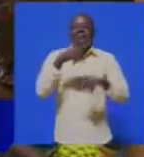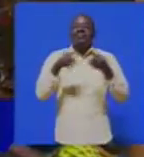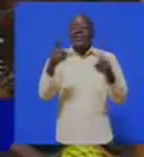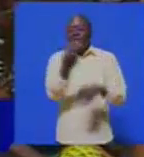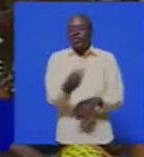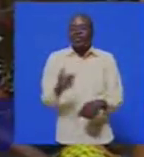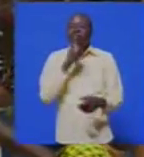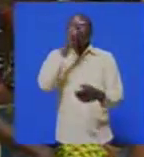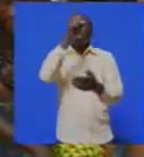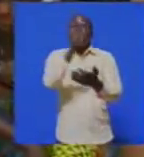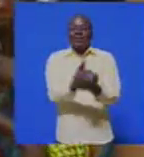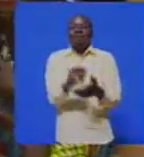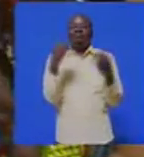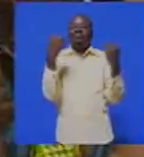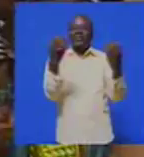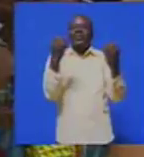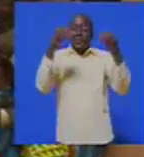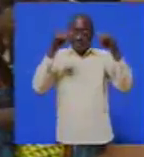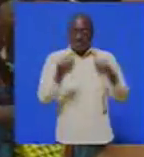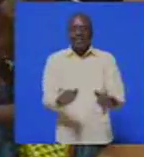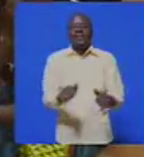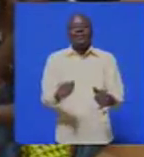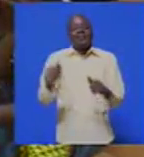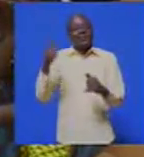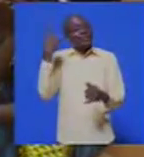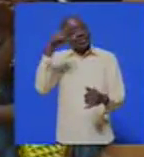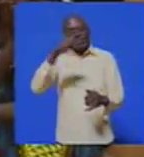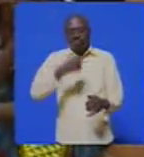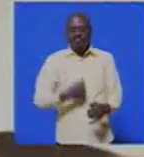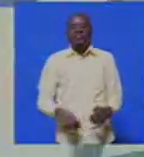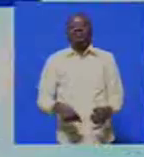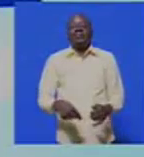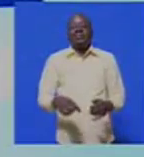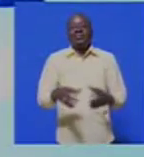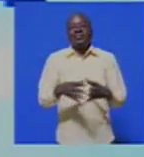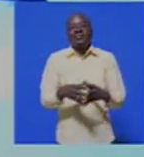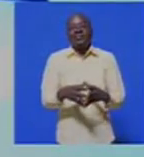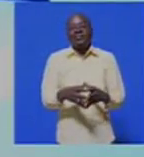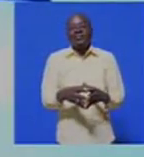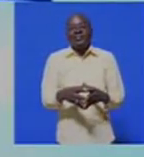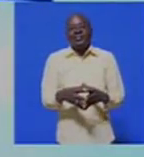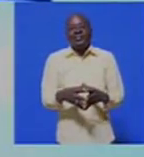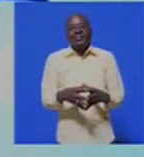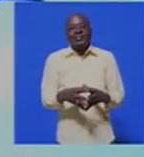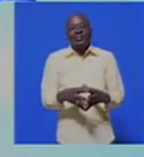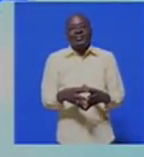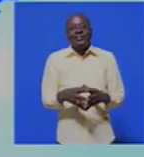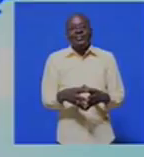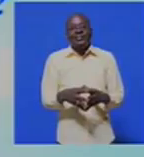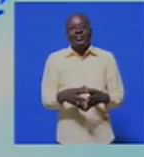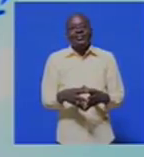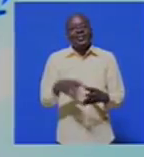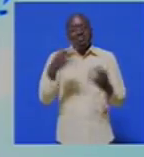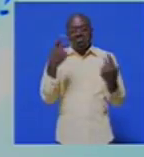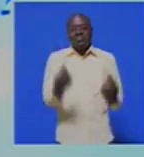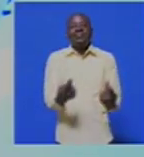sûre, beaucoup aussi resteront sur leur faim. cap à présent